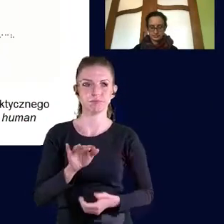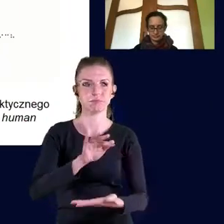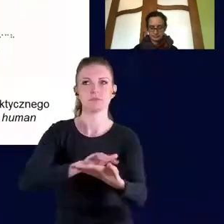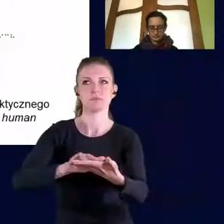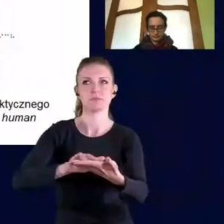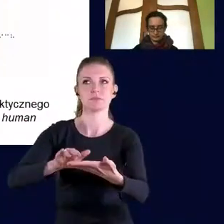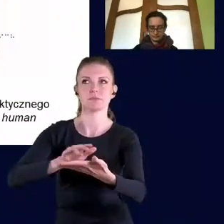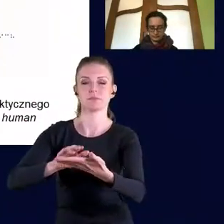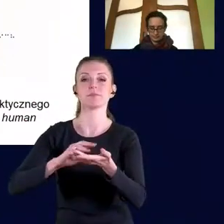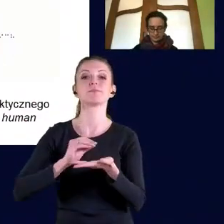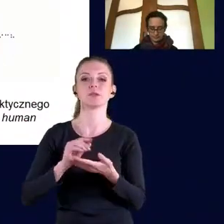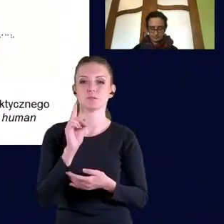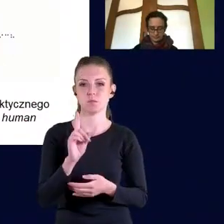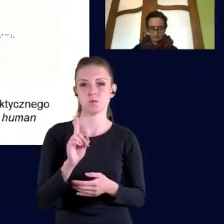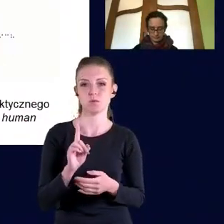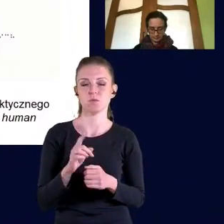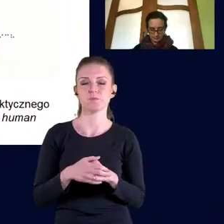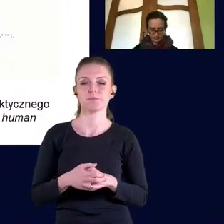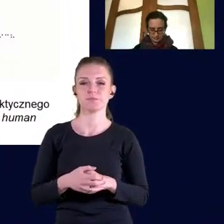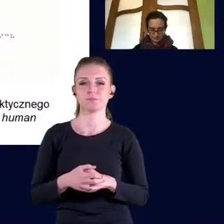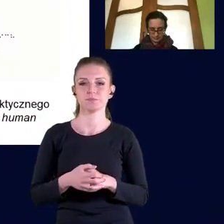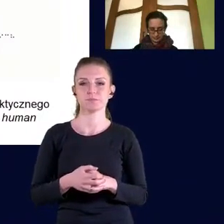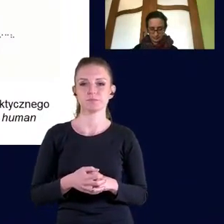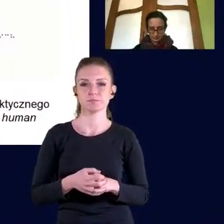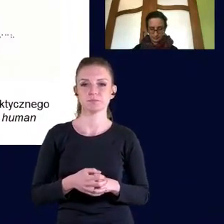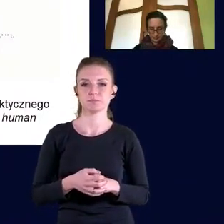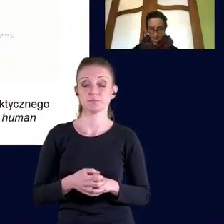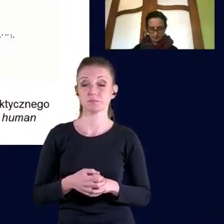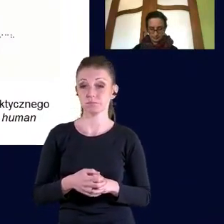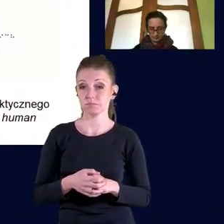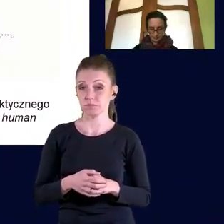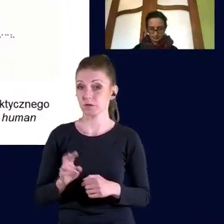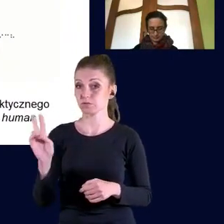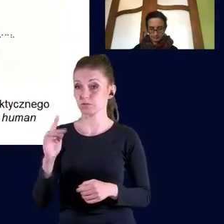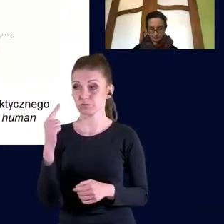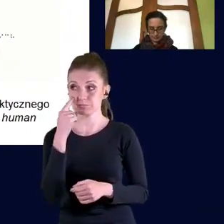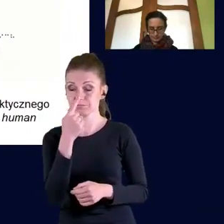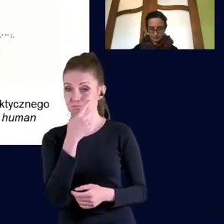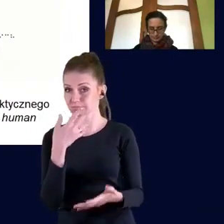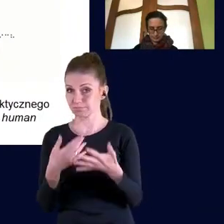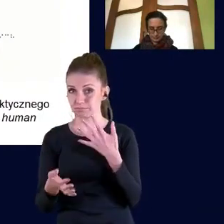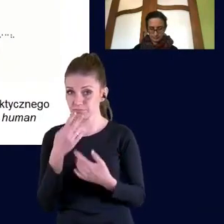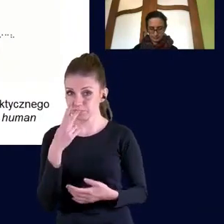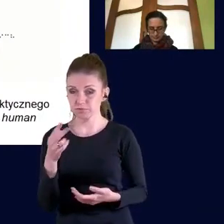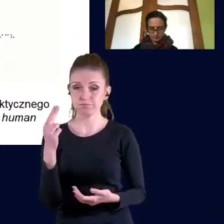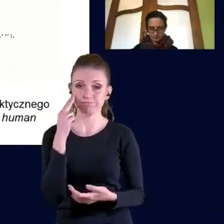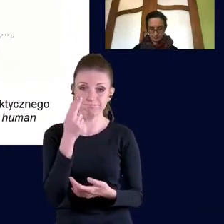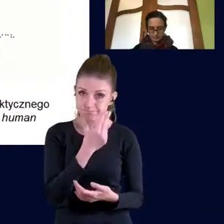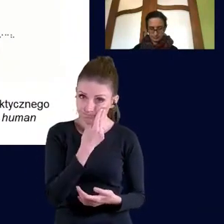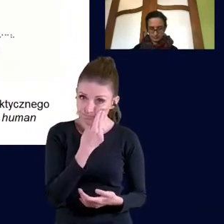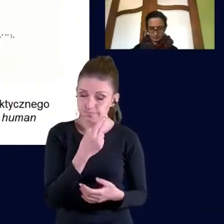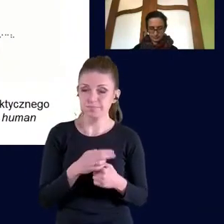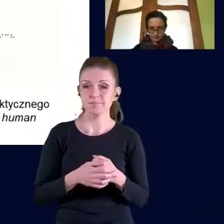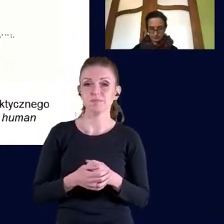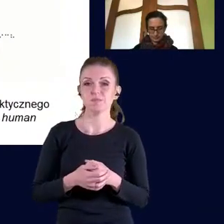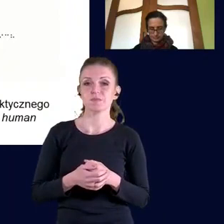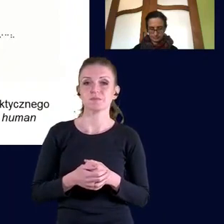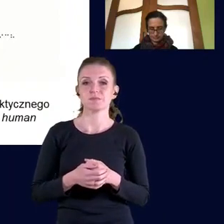że osoby z niepełnosprawnością wzroku czy to Iron